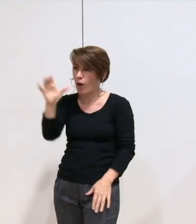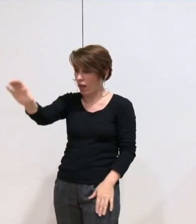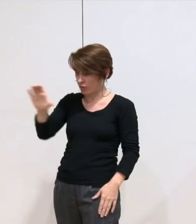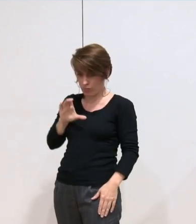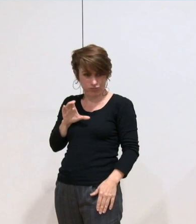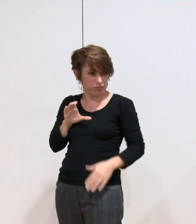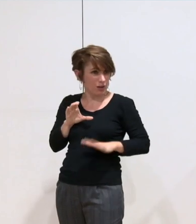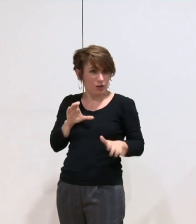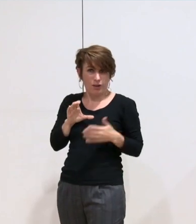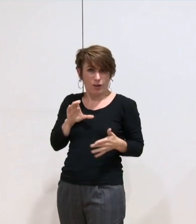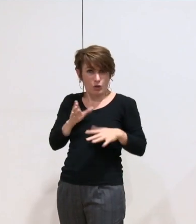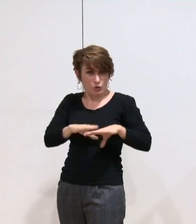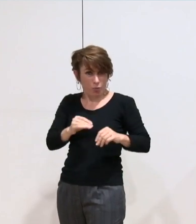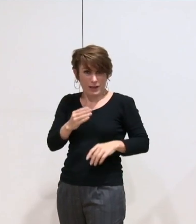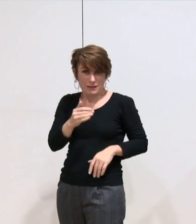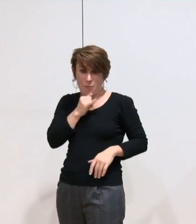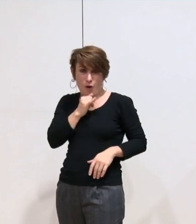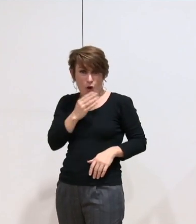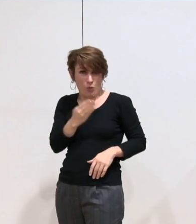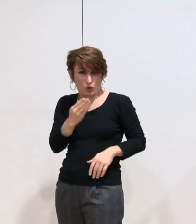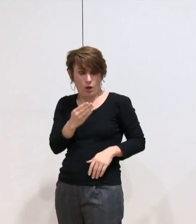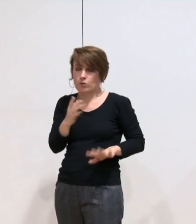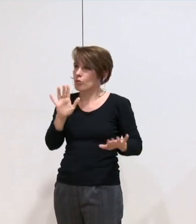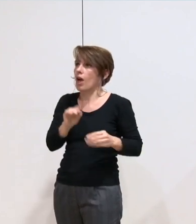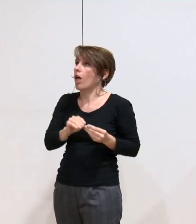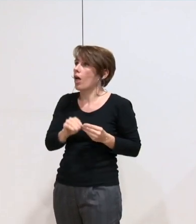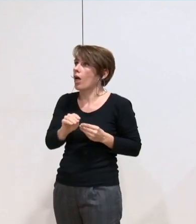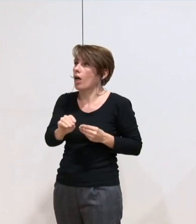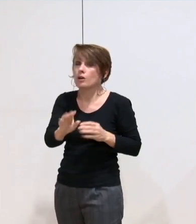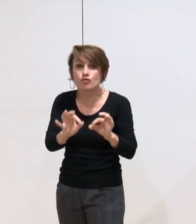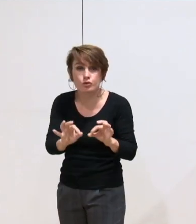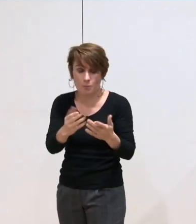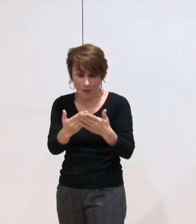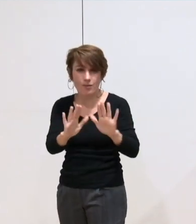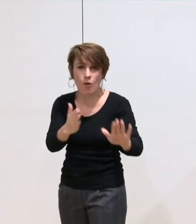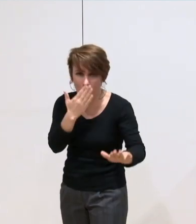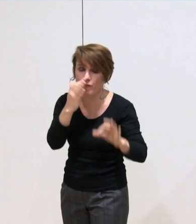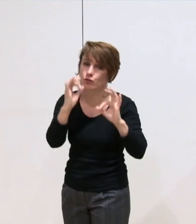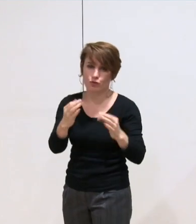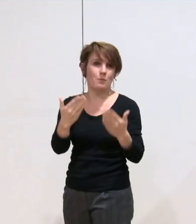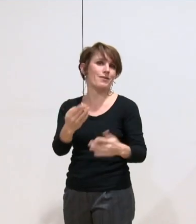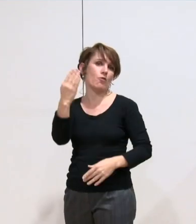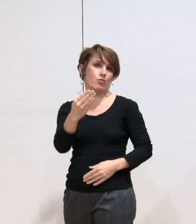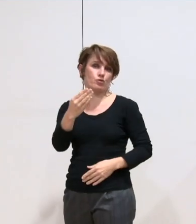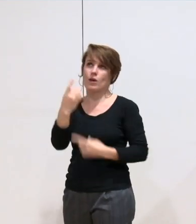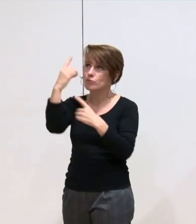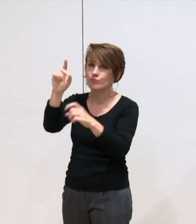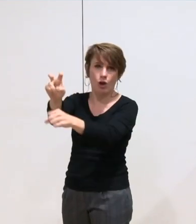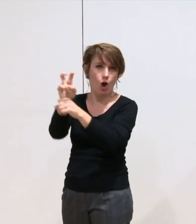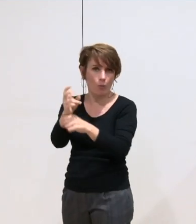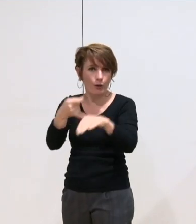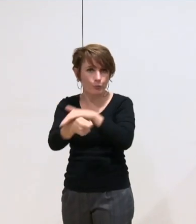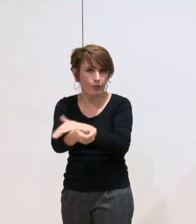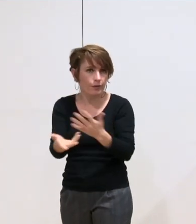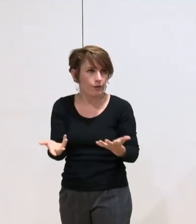lignes au moment où on n'en a pas besoin. Donc voilà, c'est pour ça que ça tombe. Et le Centre communal